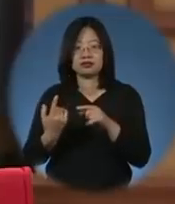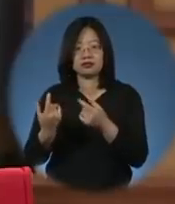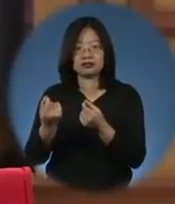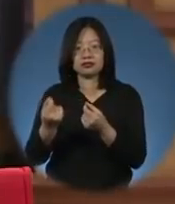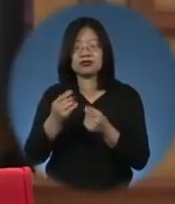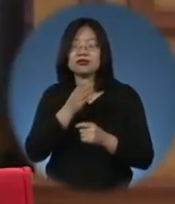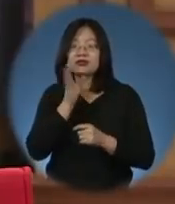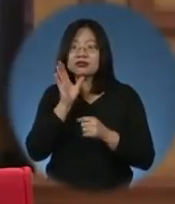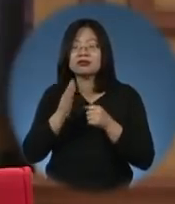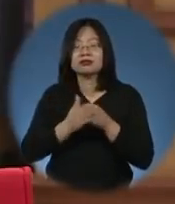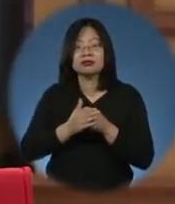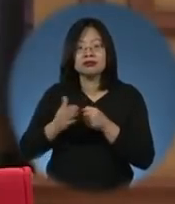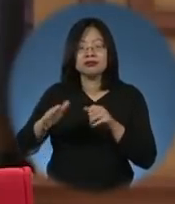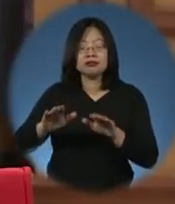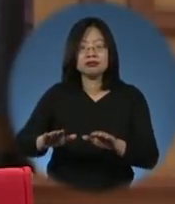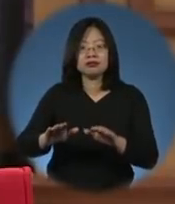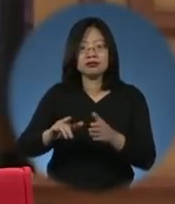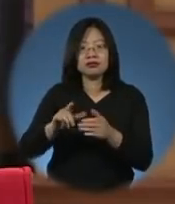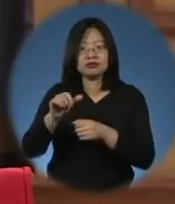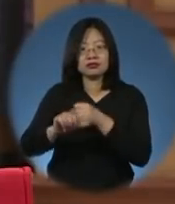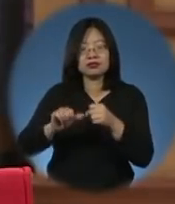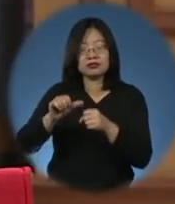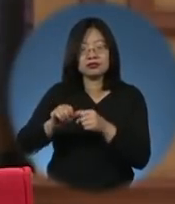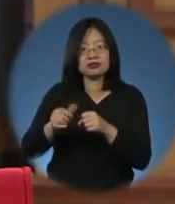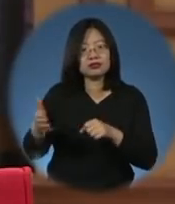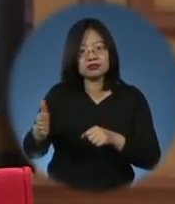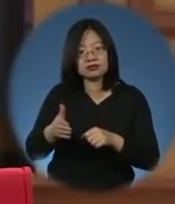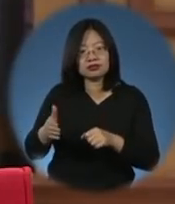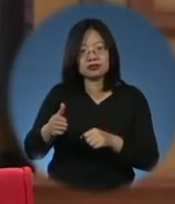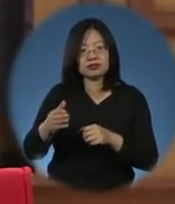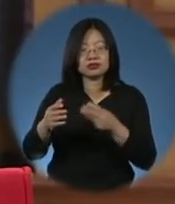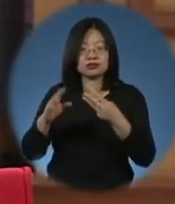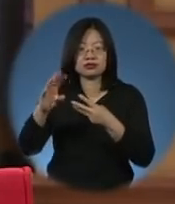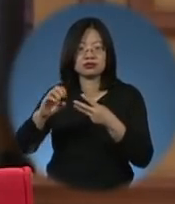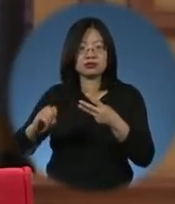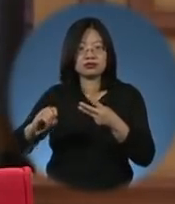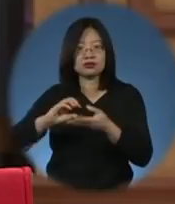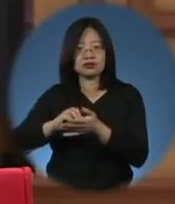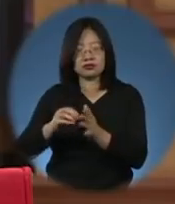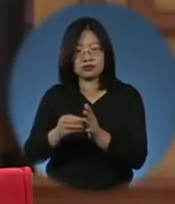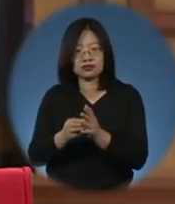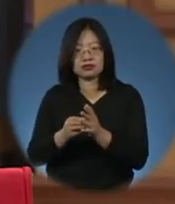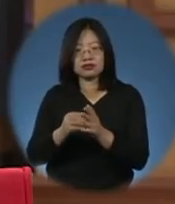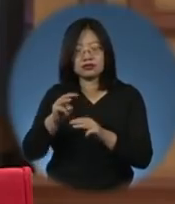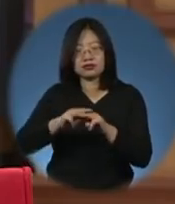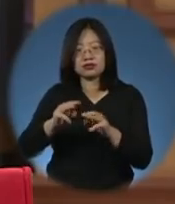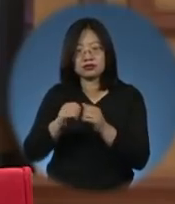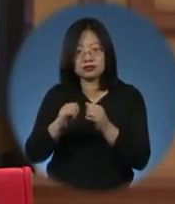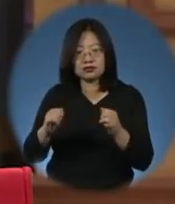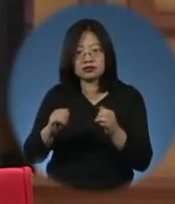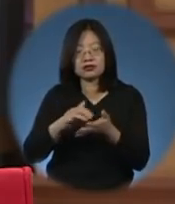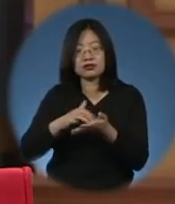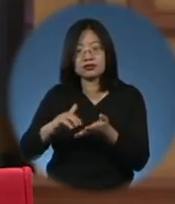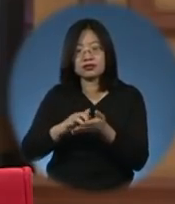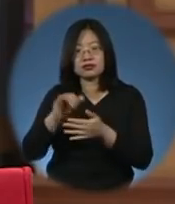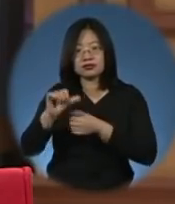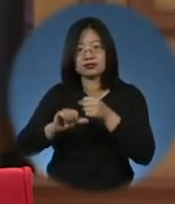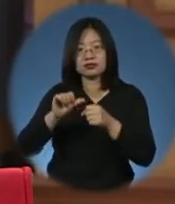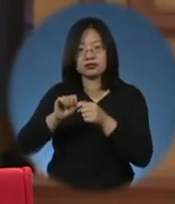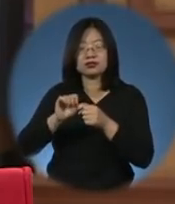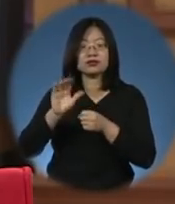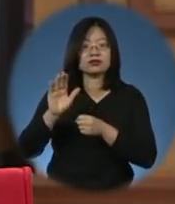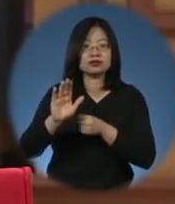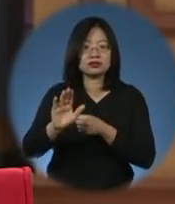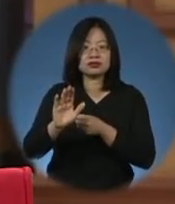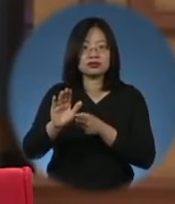굉장히 연로하십니다. 지금 아마 한 5년 내에 그 3% 정도 되시는 농업 인구가 아마 5년 정도